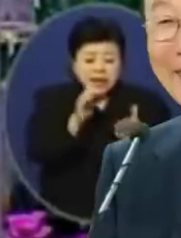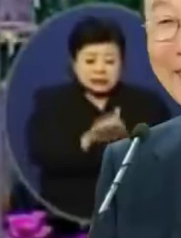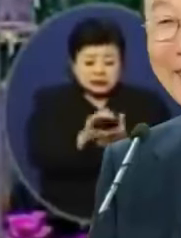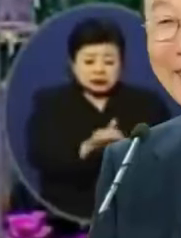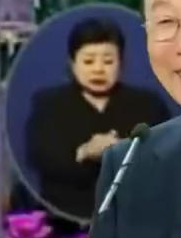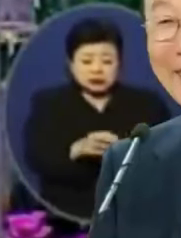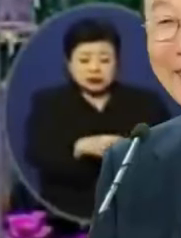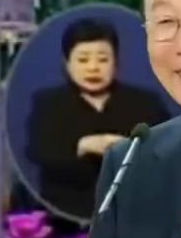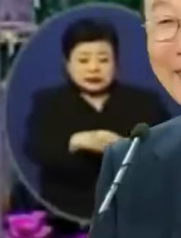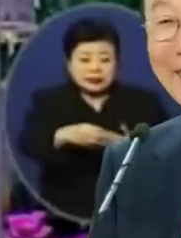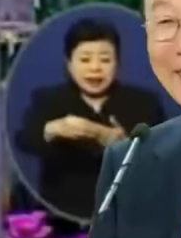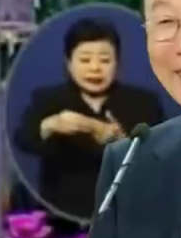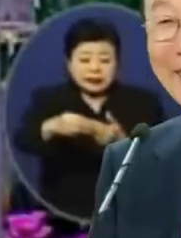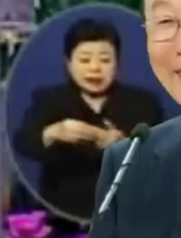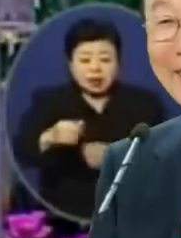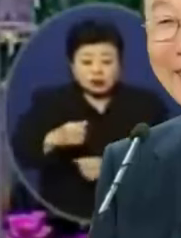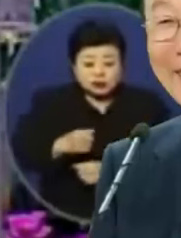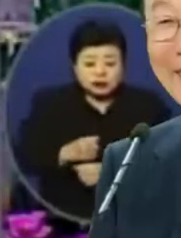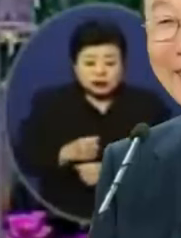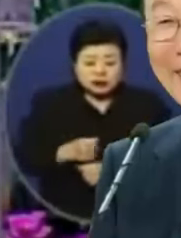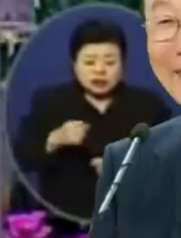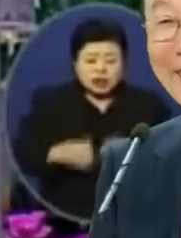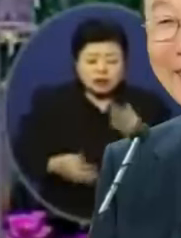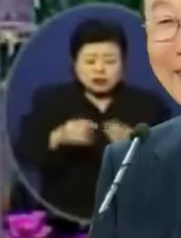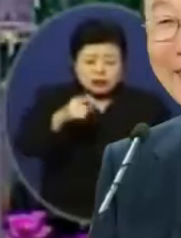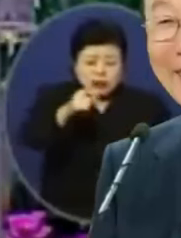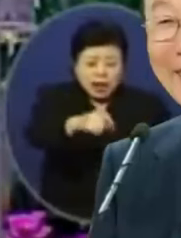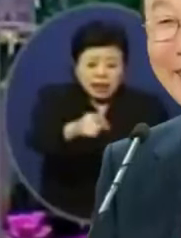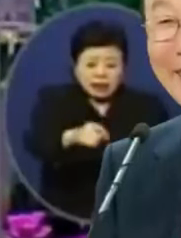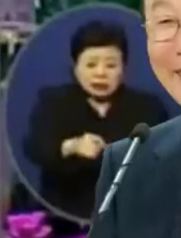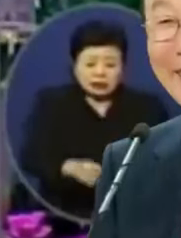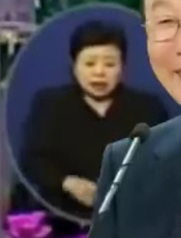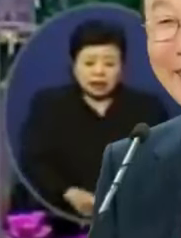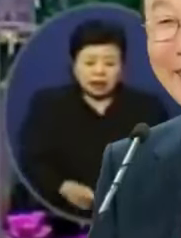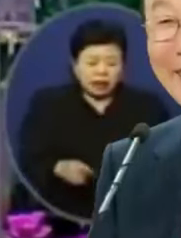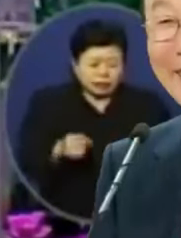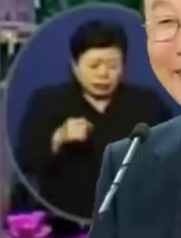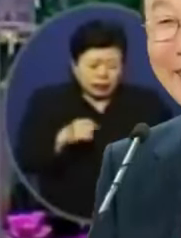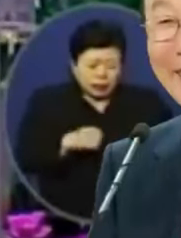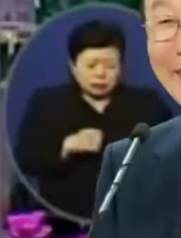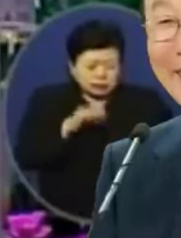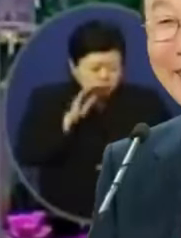군인들이 불길에 타죽기도 했습니다.